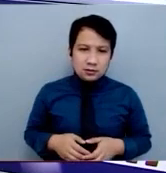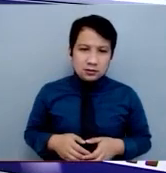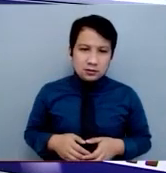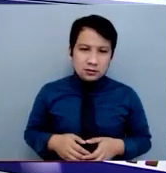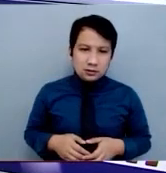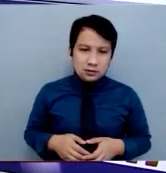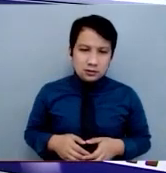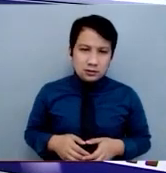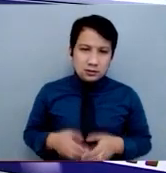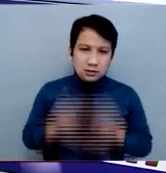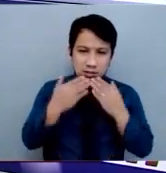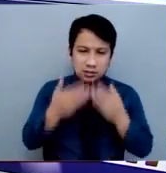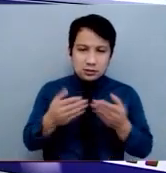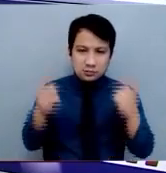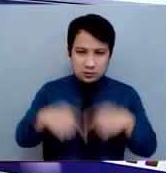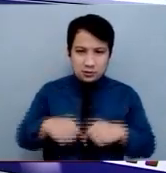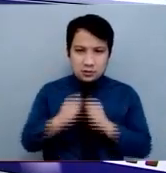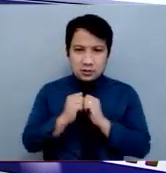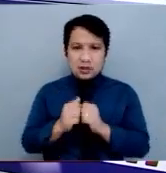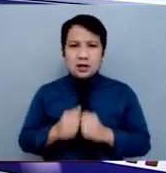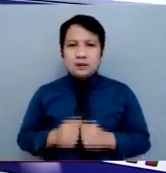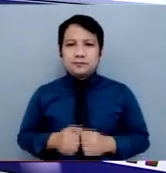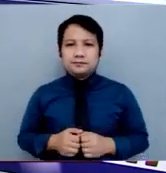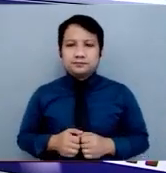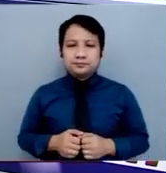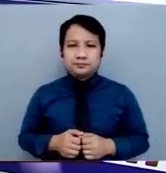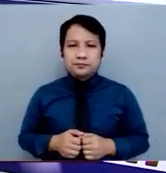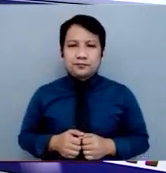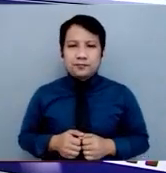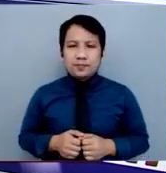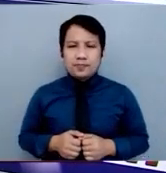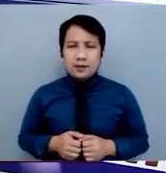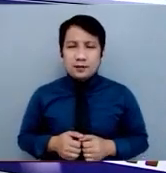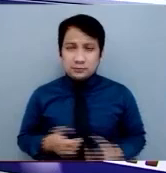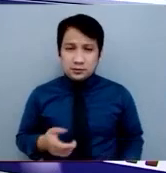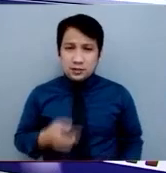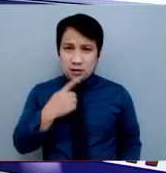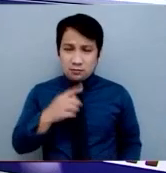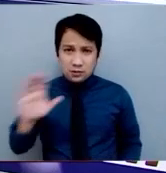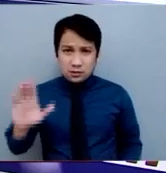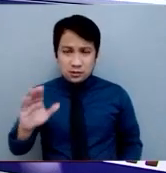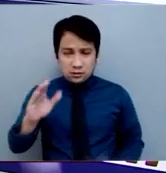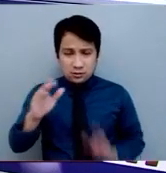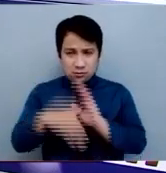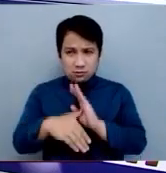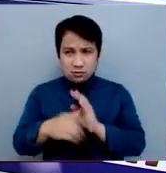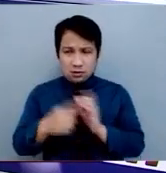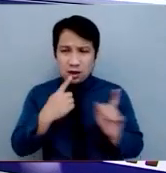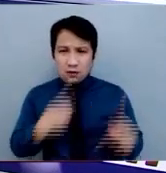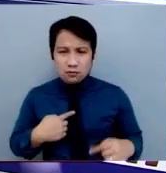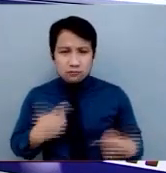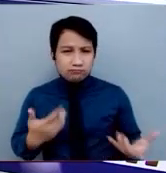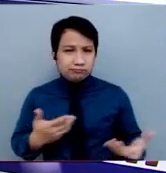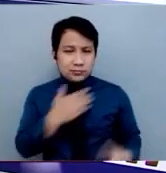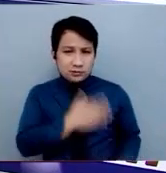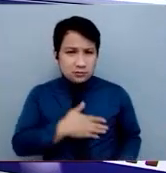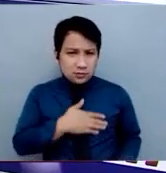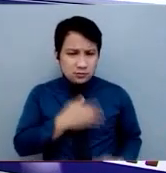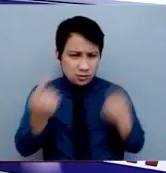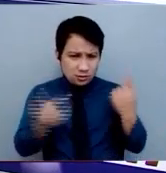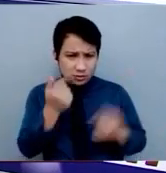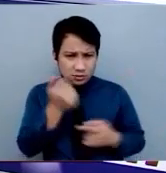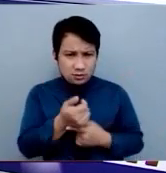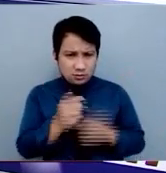Thank you. Thank you for having me. Yes, sir. Well, sir, we talked to the COMELEC kanina and sabi naman na they appreciate the concerns being raised